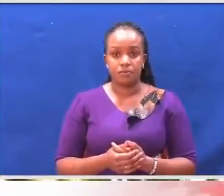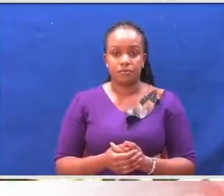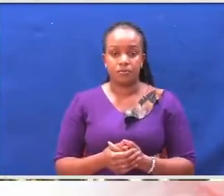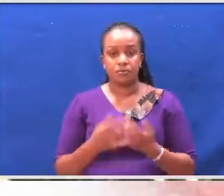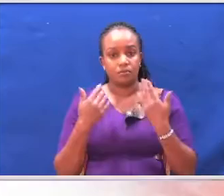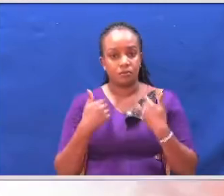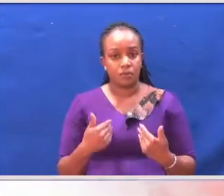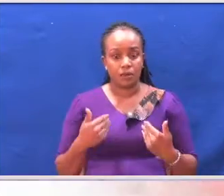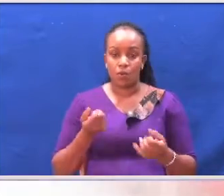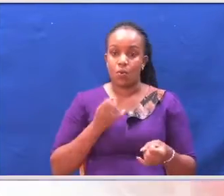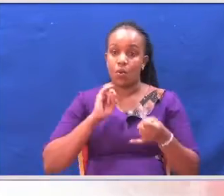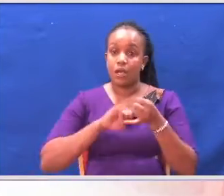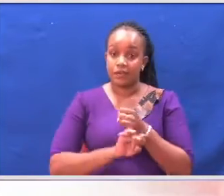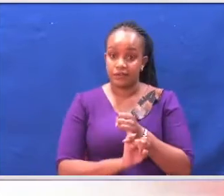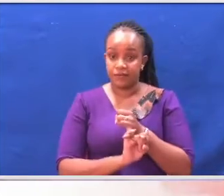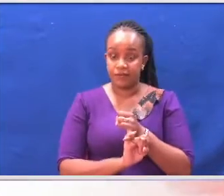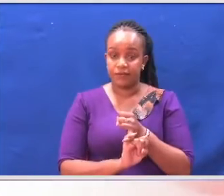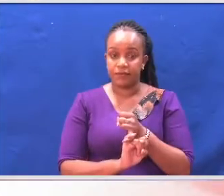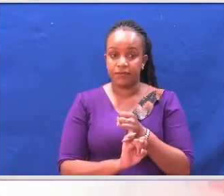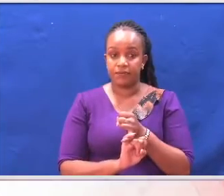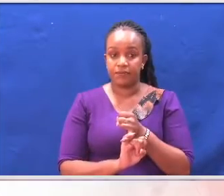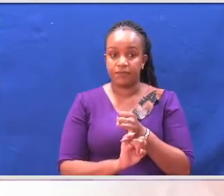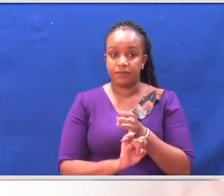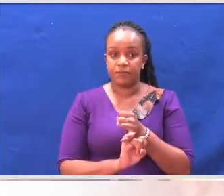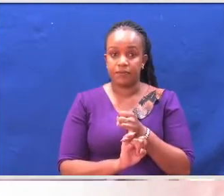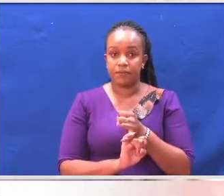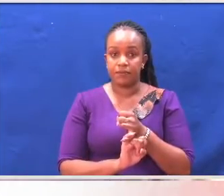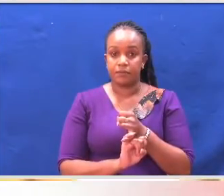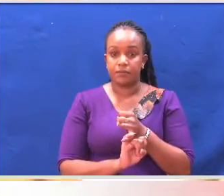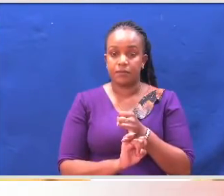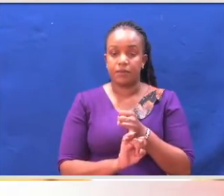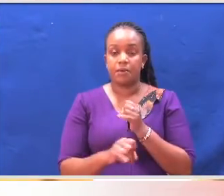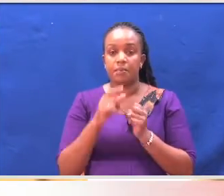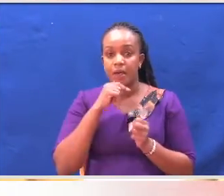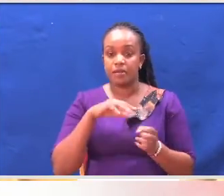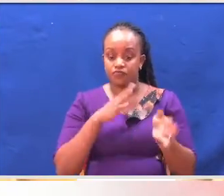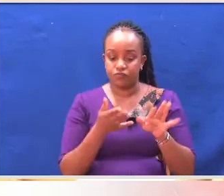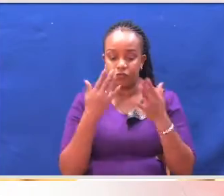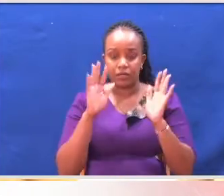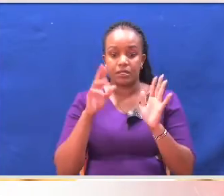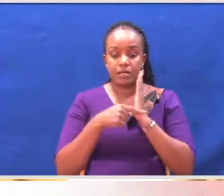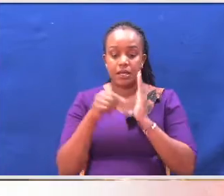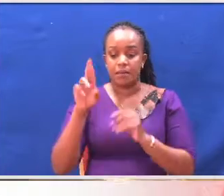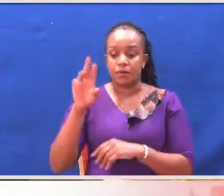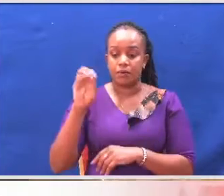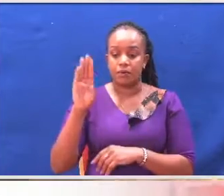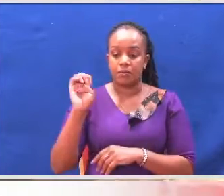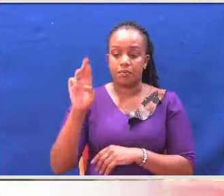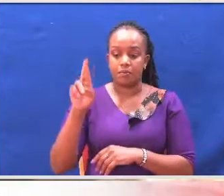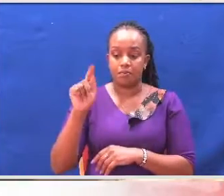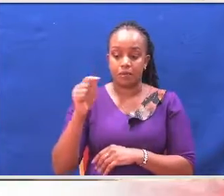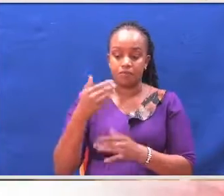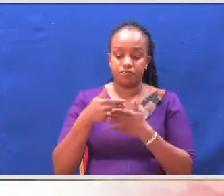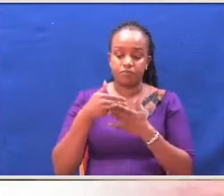Mimi ni muke wa marehemu Robert Alachu, ambaye amekuwa mfanyikazi